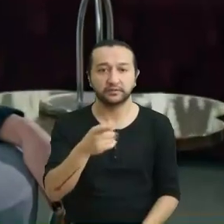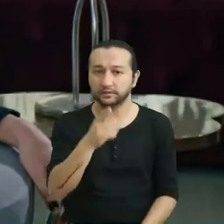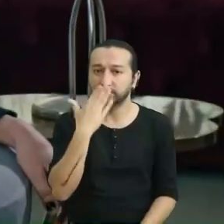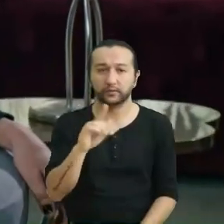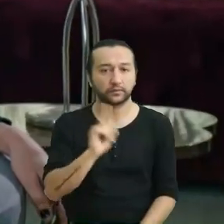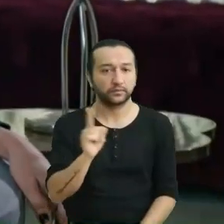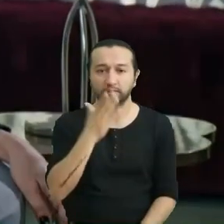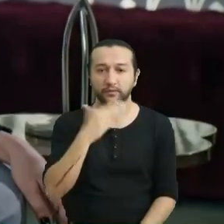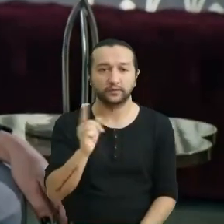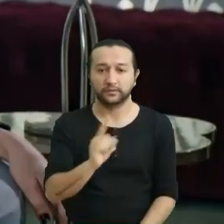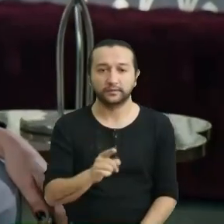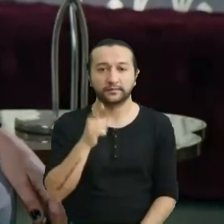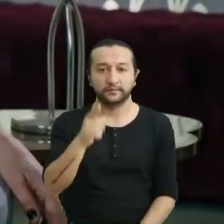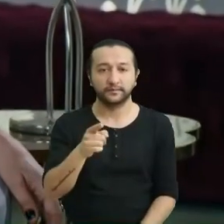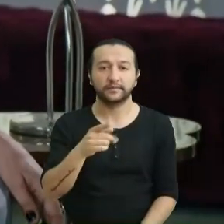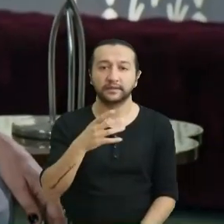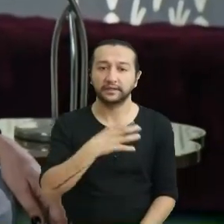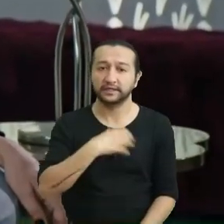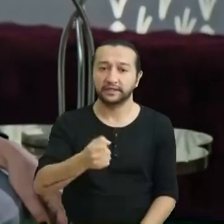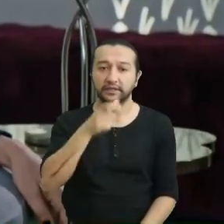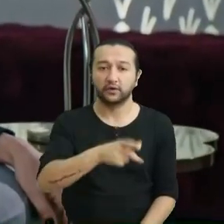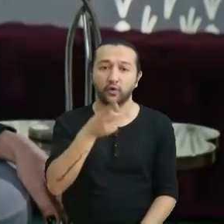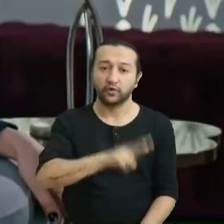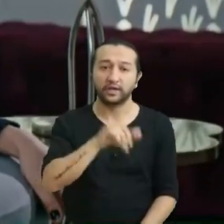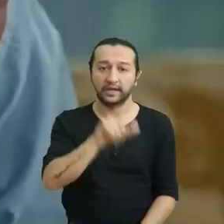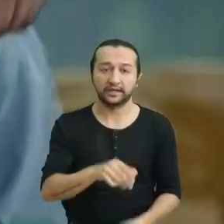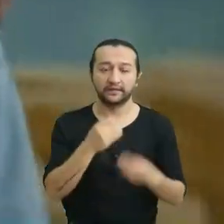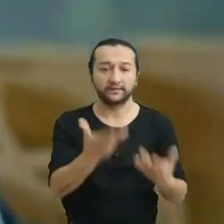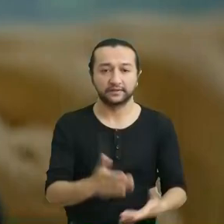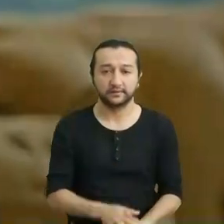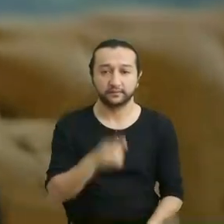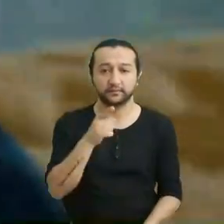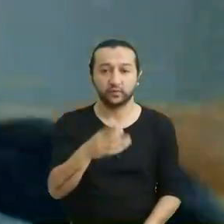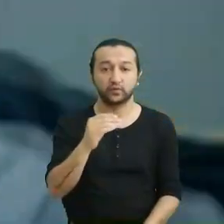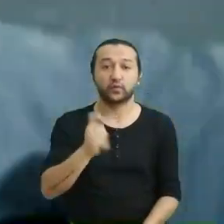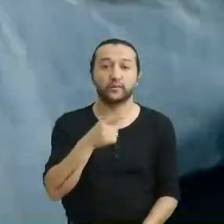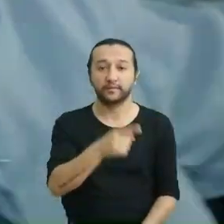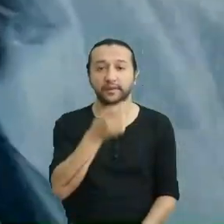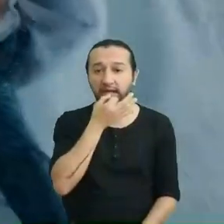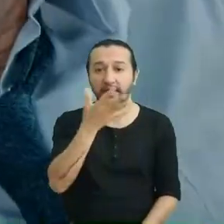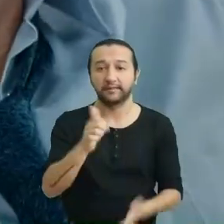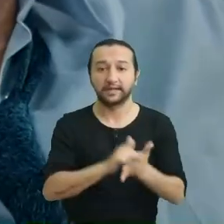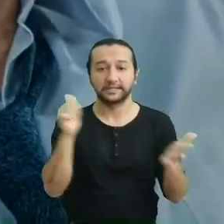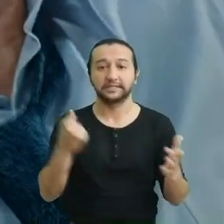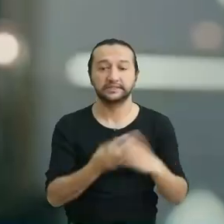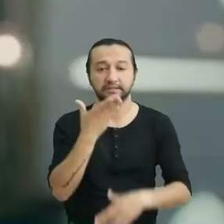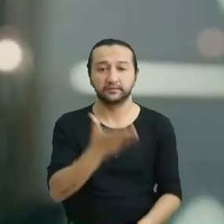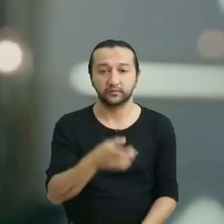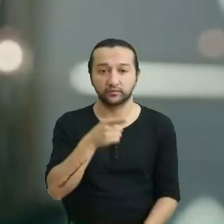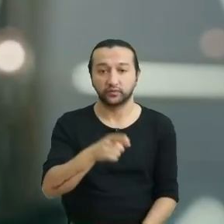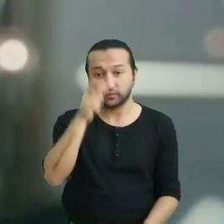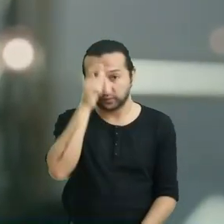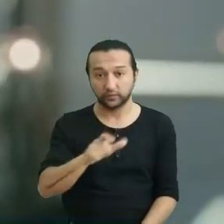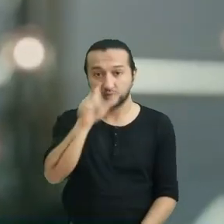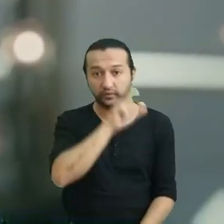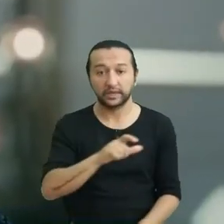Yo. Yiğidi öldürün ama hakkını verin. Bu çok önemli bir haber Ender Bey. Bu